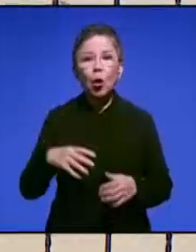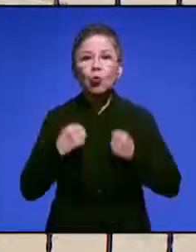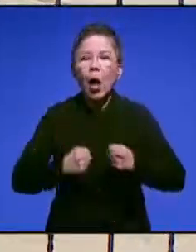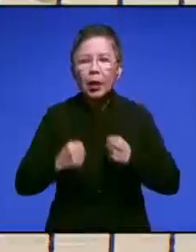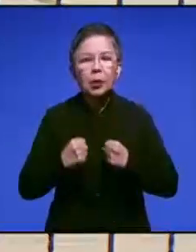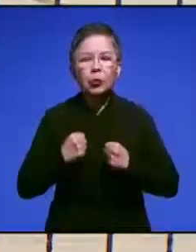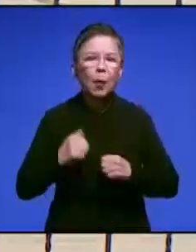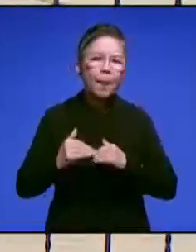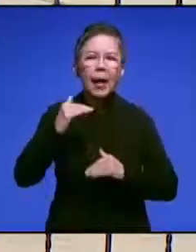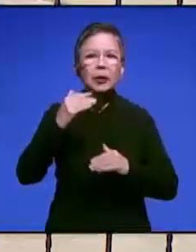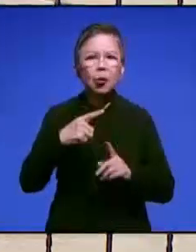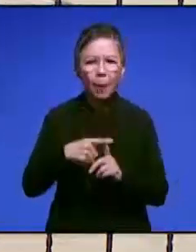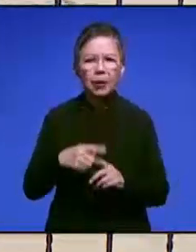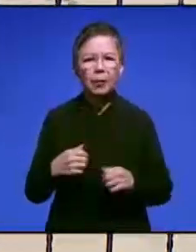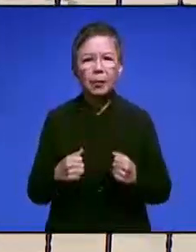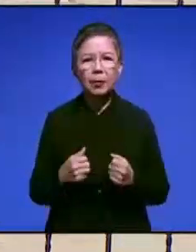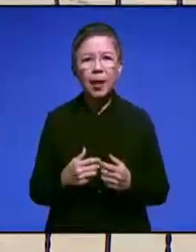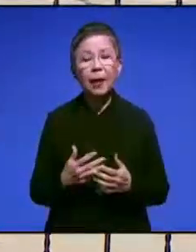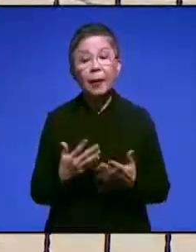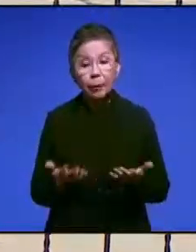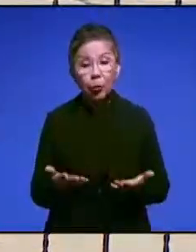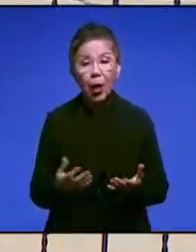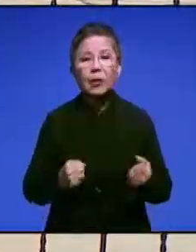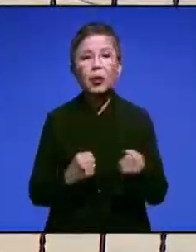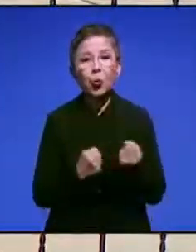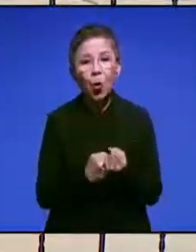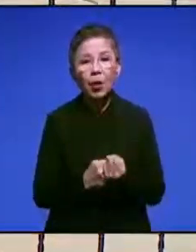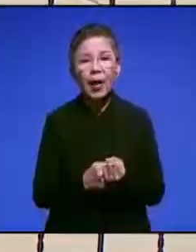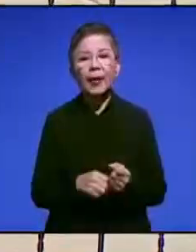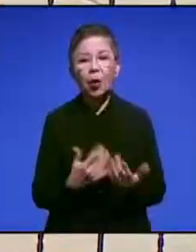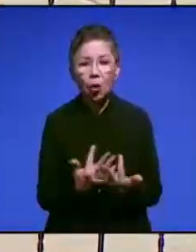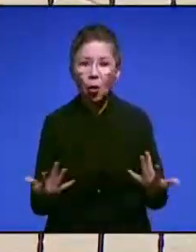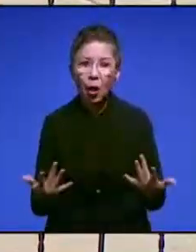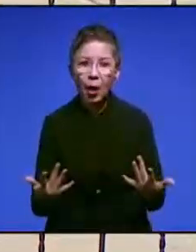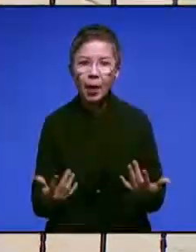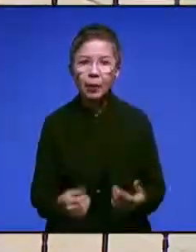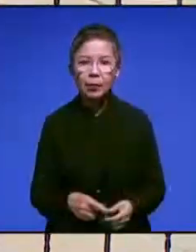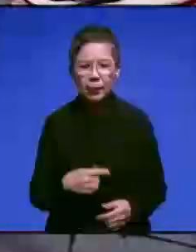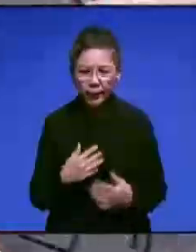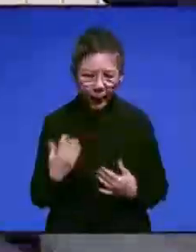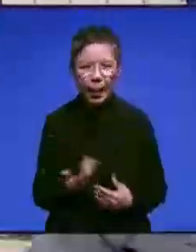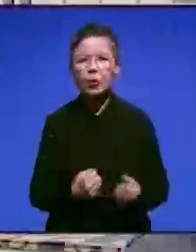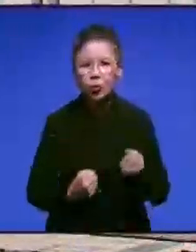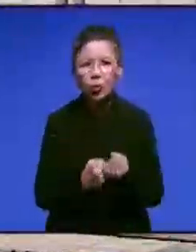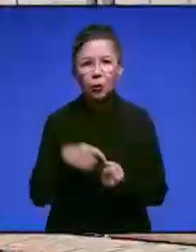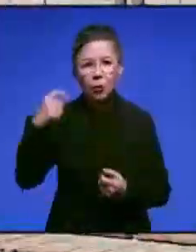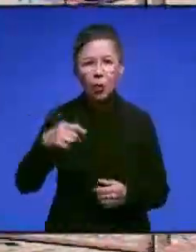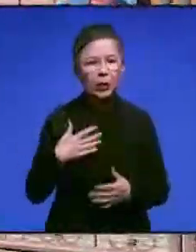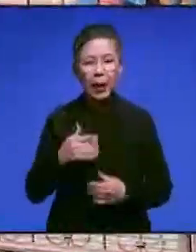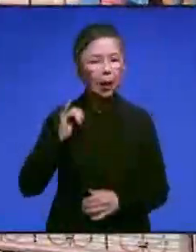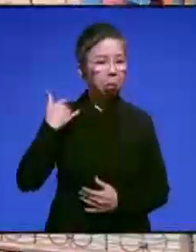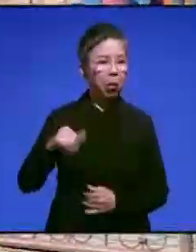kita lihat sih sebetulnya perlu dukungan support dari bawah masyarakat, lapisan masyarakat semuanya. Kalau saya jujur tidak